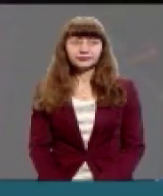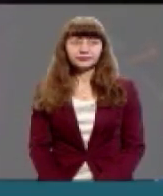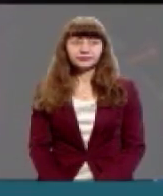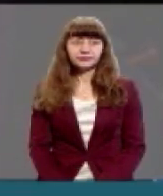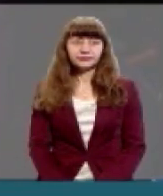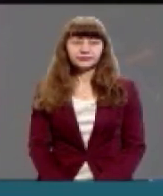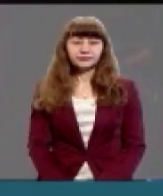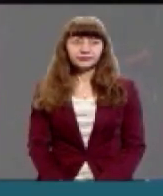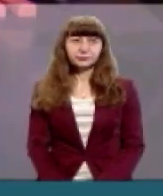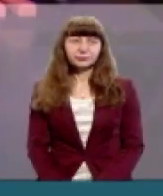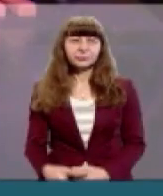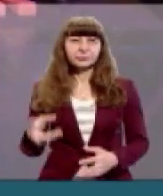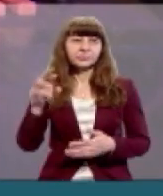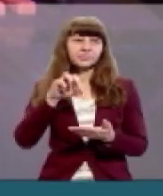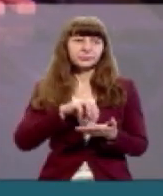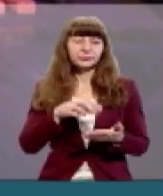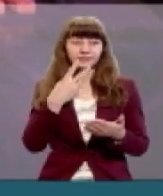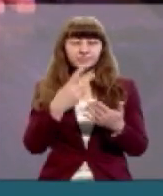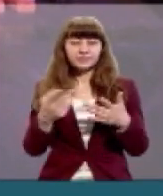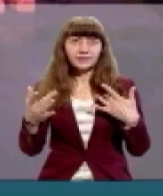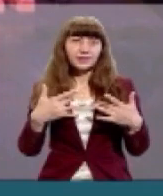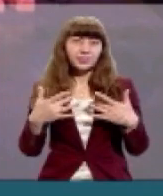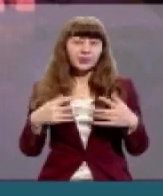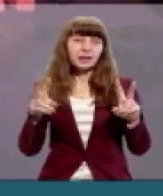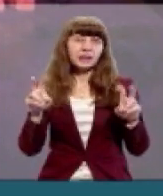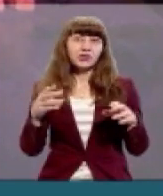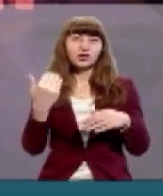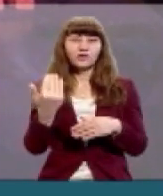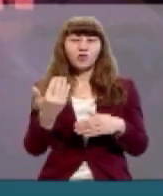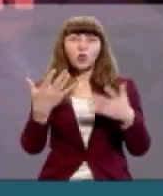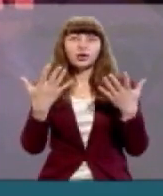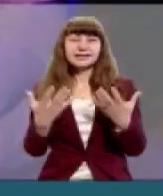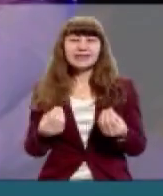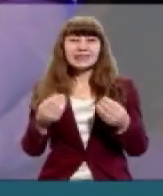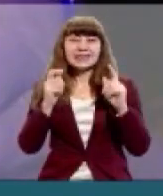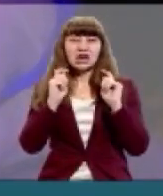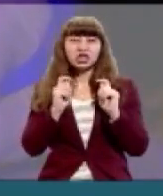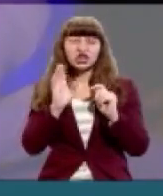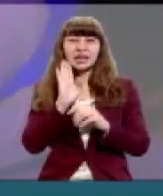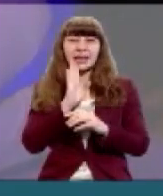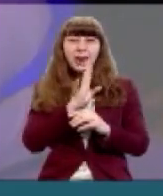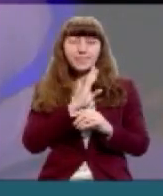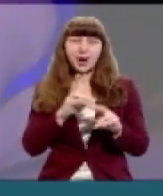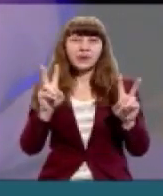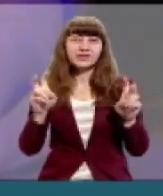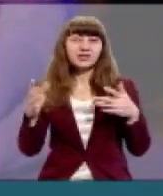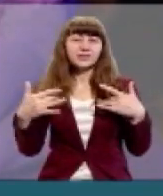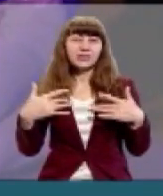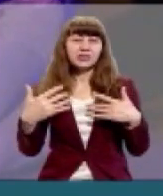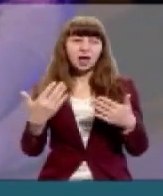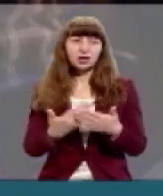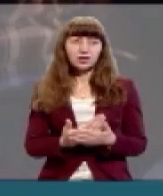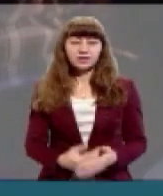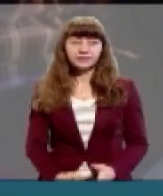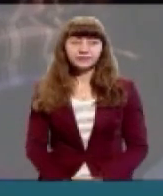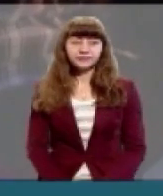қатысушыларға арнап әліде сиясы кеппеген туған күнінмен анашым атты қойылым сахналанды. Көрермендер актерлердің кәсіби шеберліктері мен